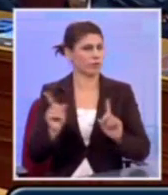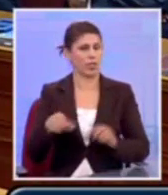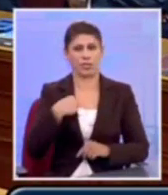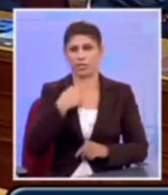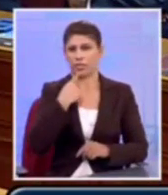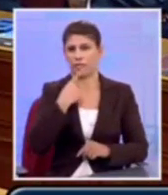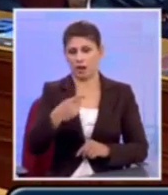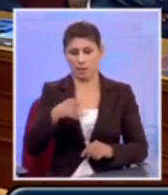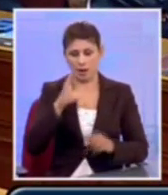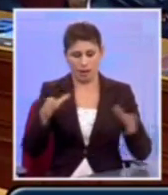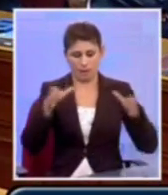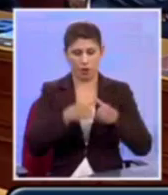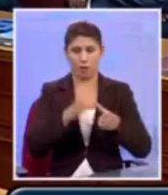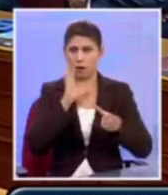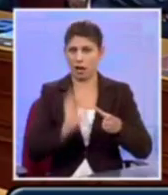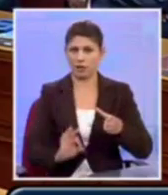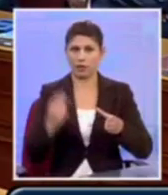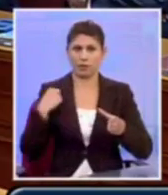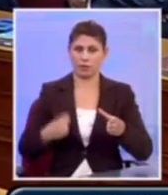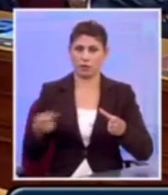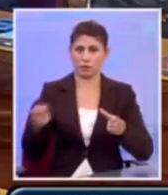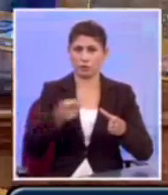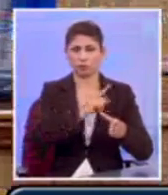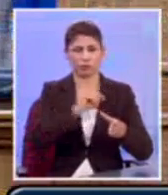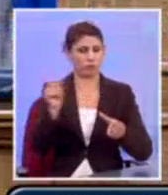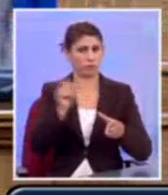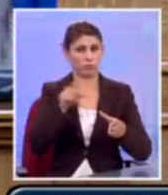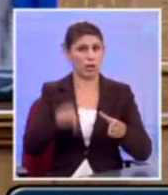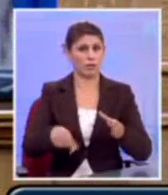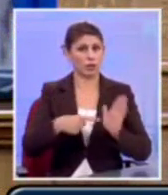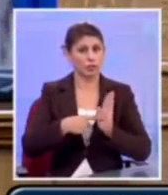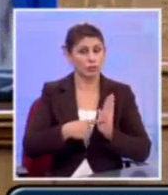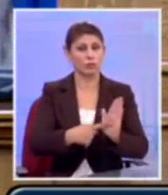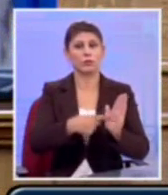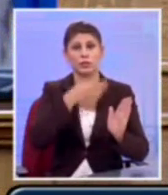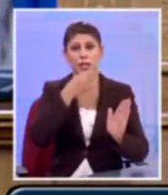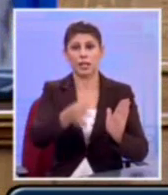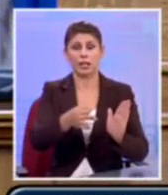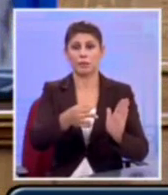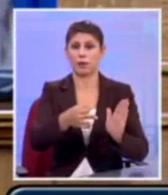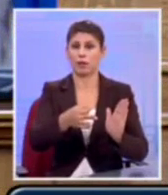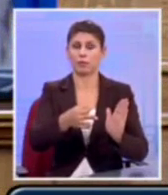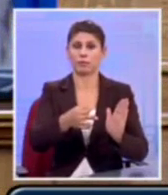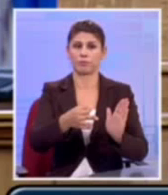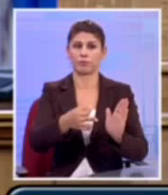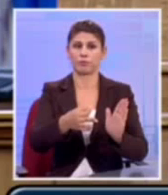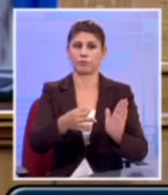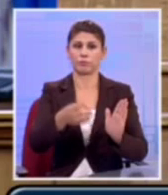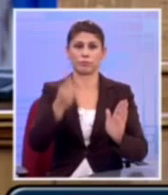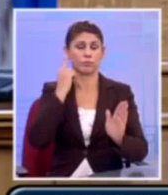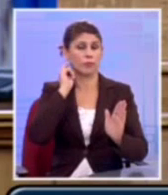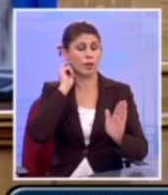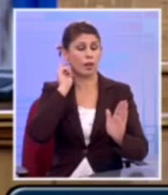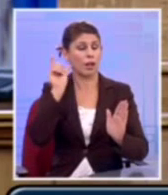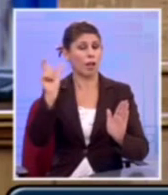Επιτροπή Αλήθειας Δημοσίου Χρέους αυτά. Τα αποκάλυψε και τα επικαλέστηκε